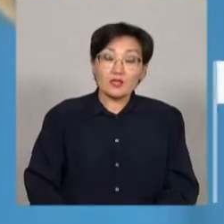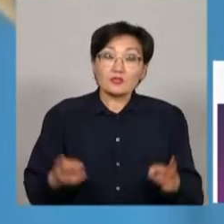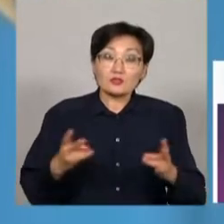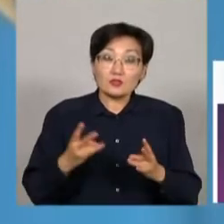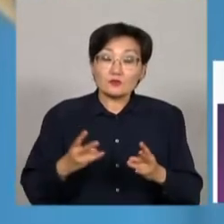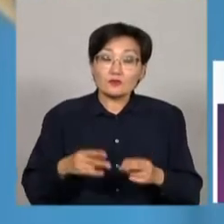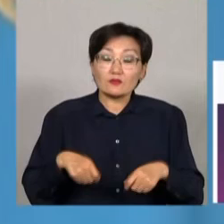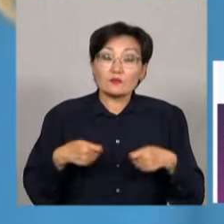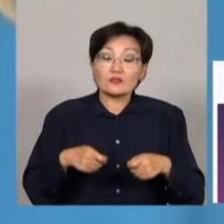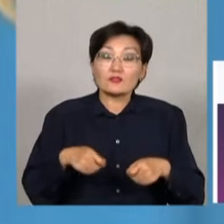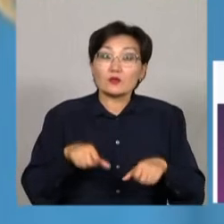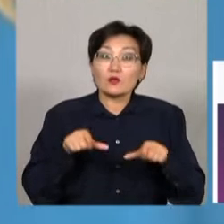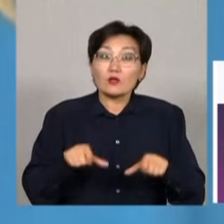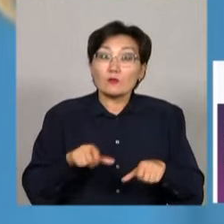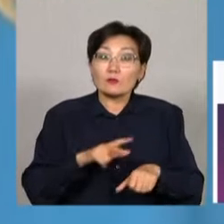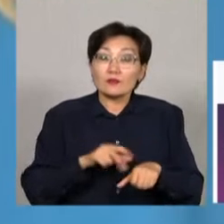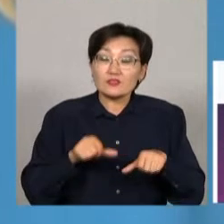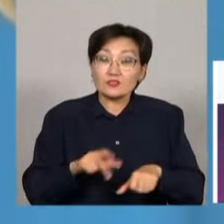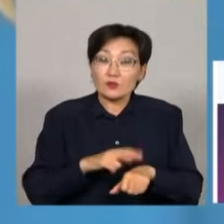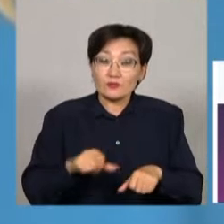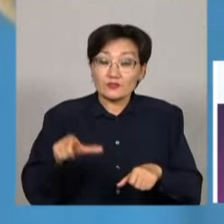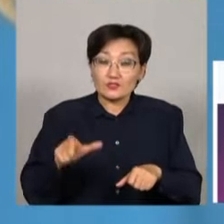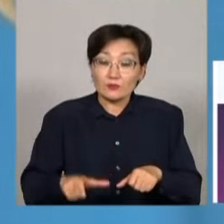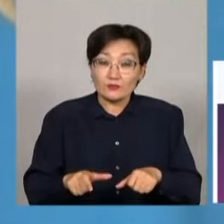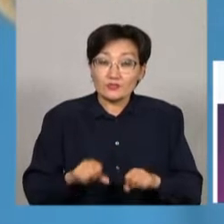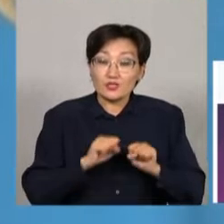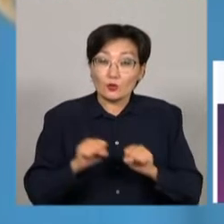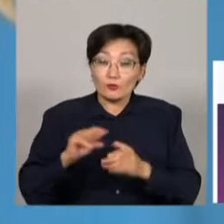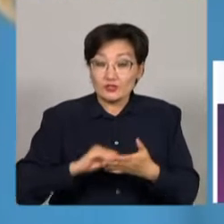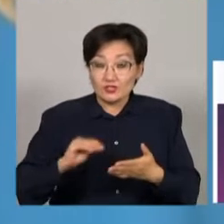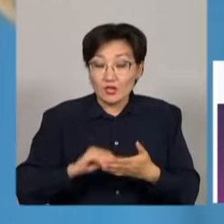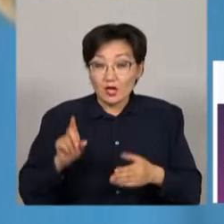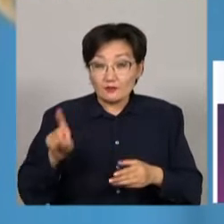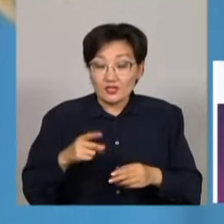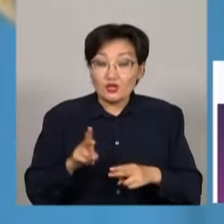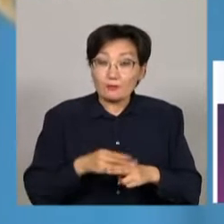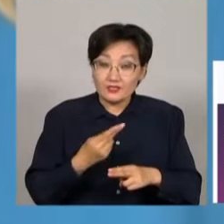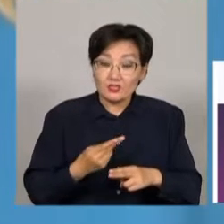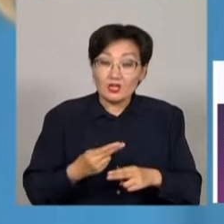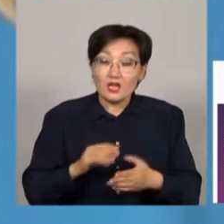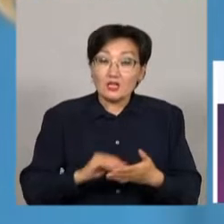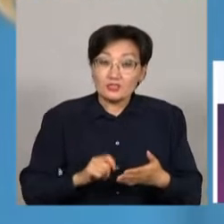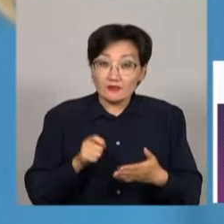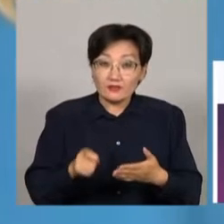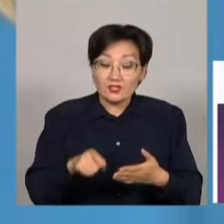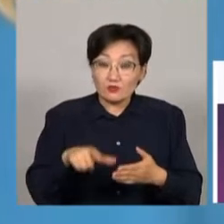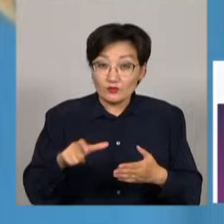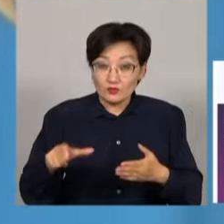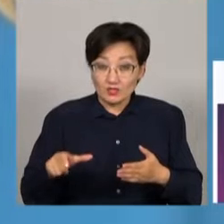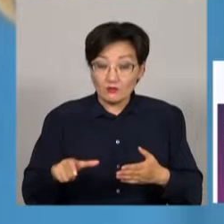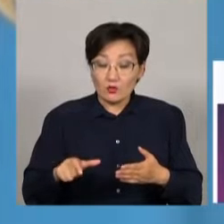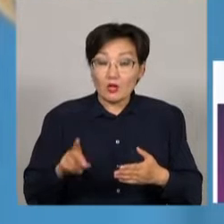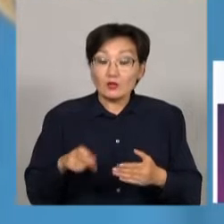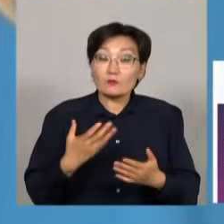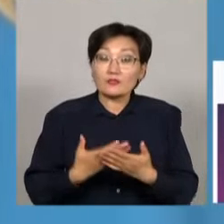Необходимо дать право участковым инспекторам полиции выносить защитное предписание даже без заявления потерпевших.